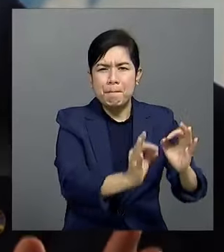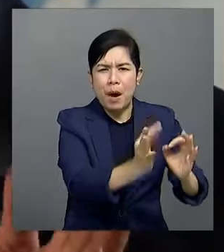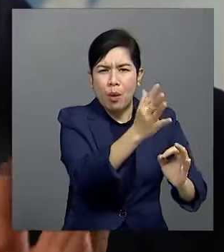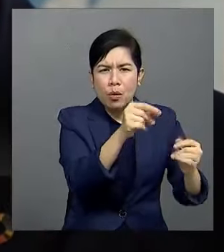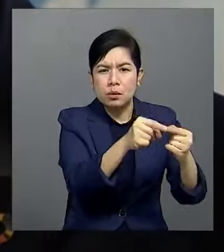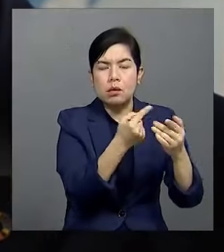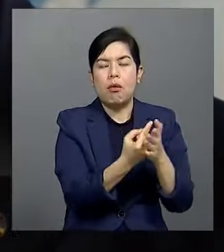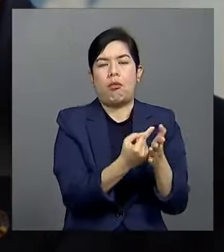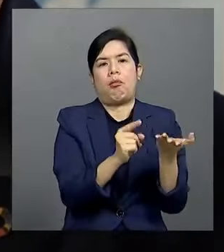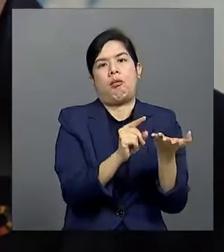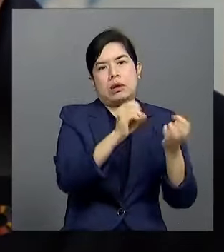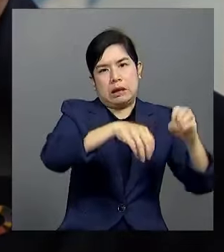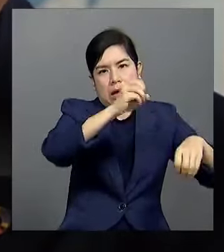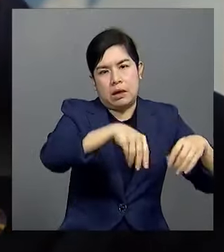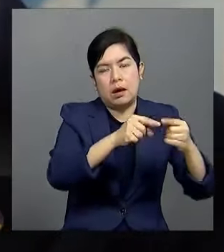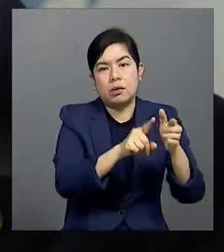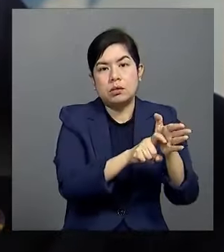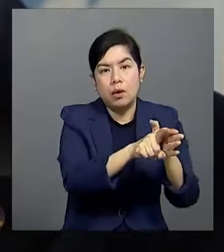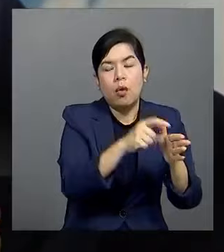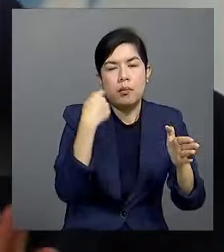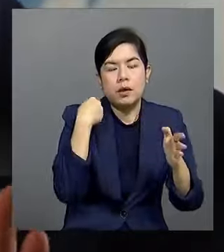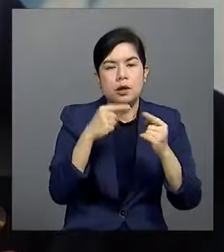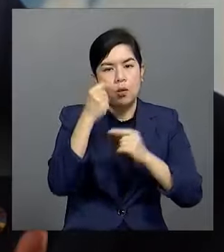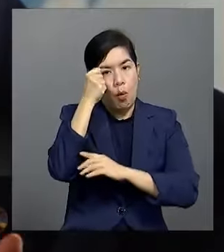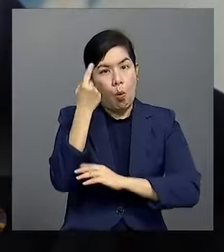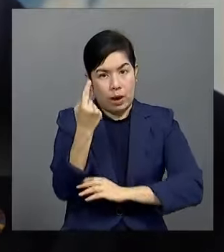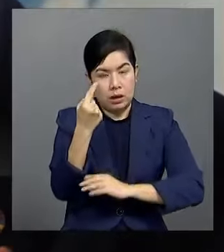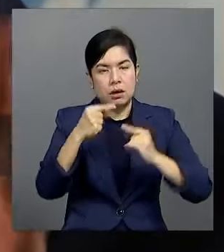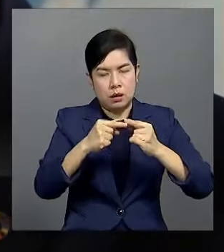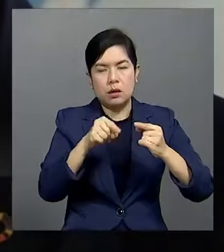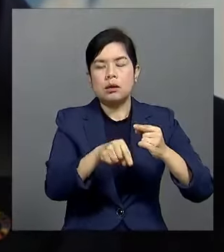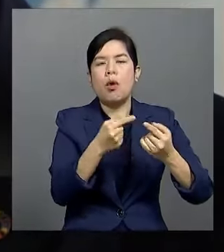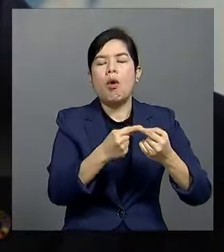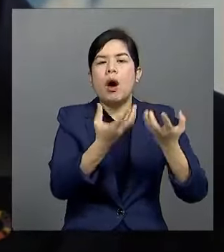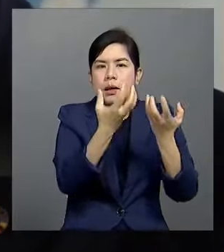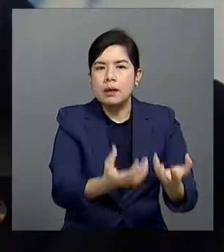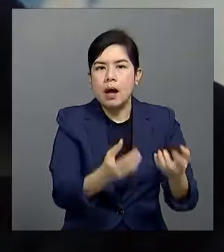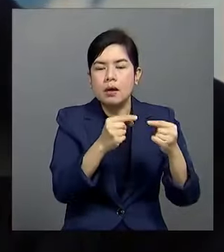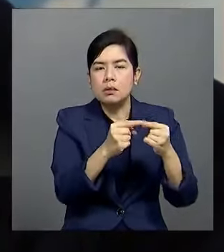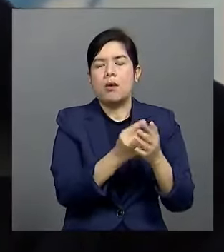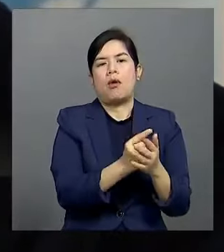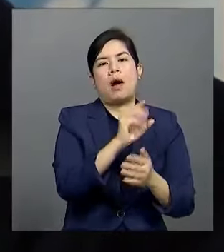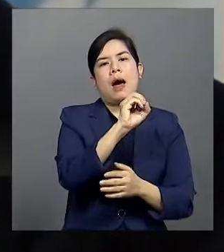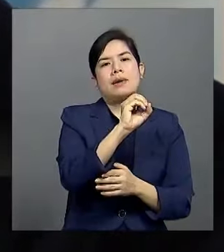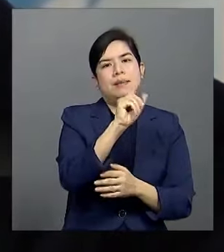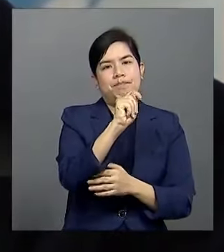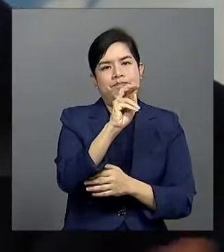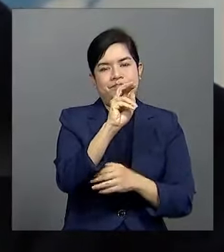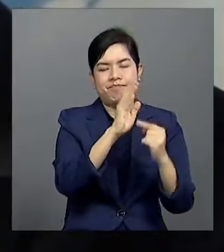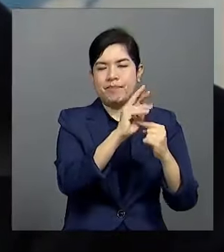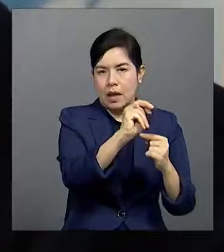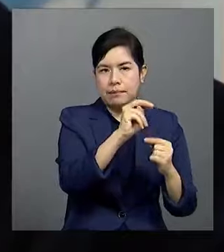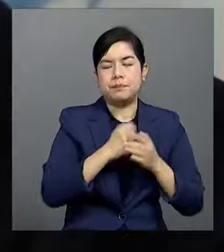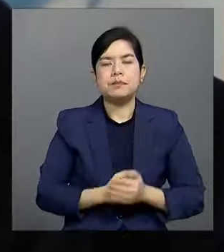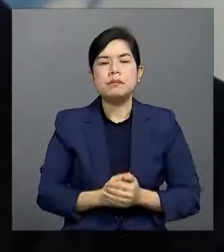ราสามารถที่เผาได้วันหนึ่งก็ประมาณ50ตันแต่ตอนนี้ที่จัดการอยู่ทั่วไปก็ประมาณ43ตันช่วงโควิดนี่ก็เ